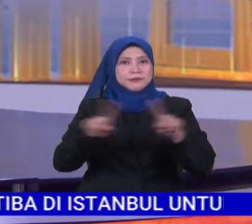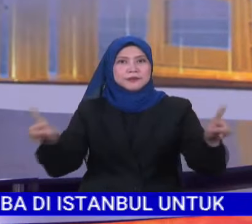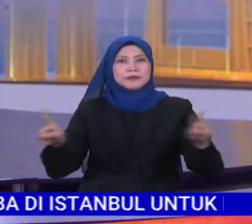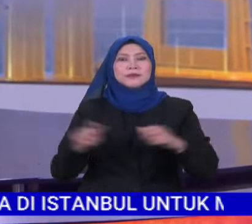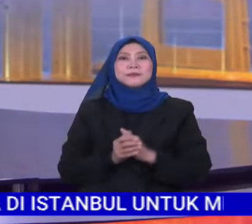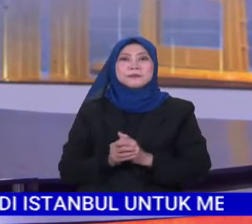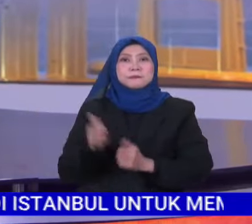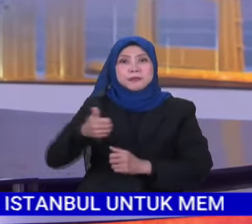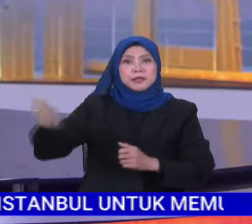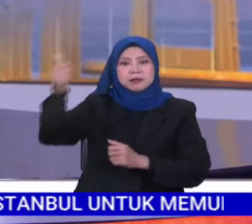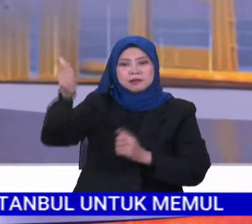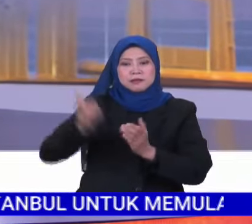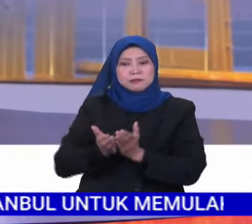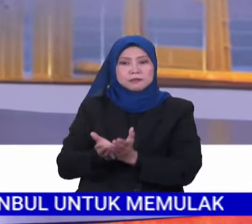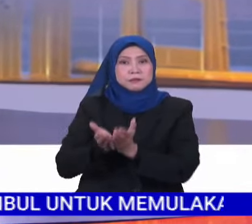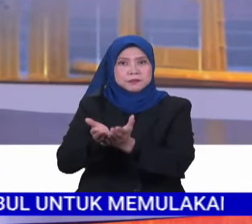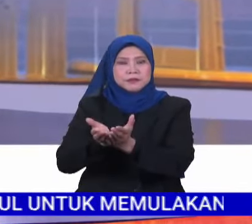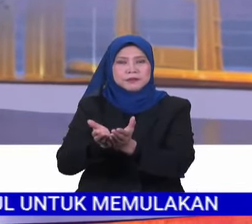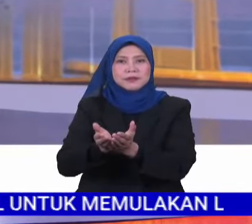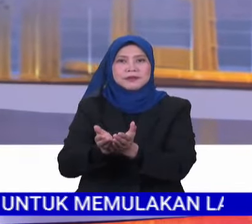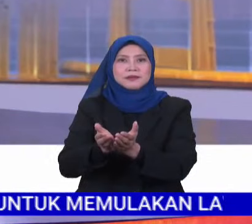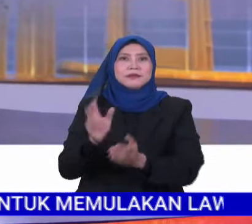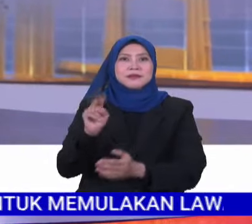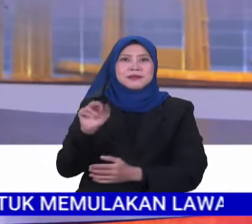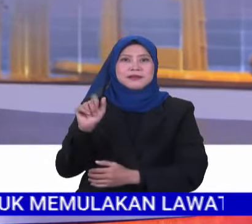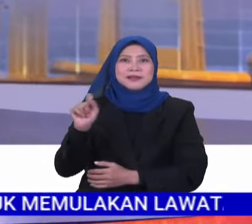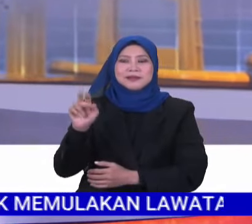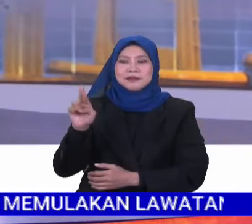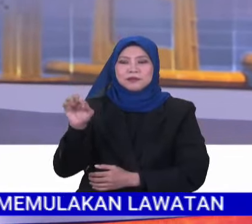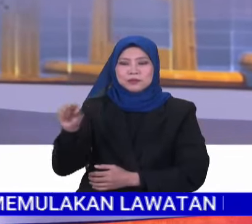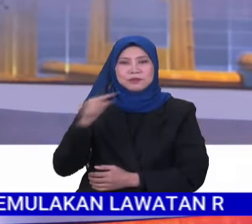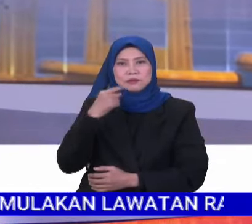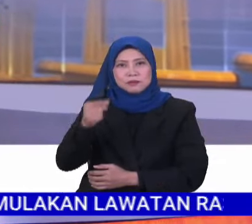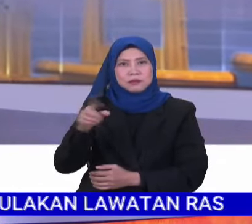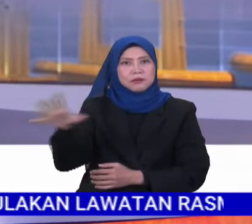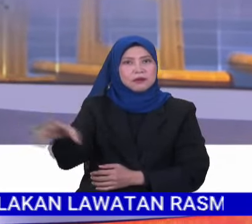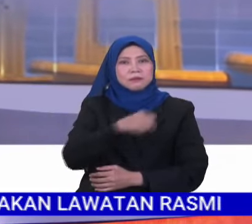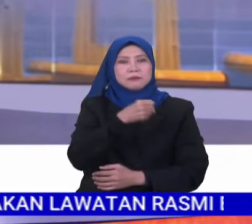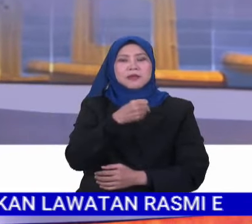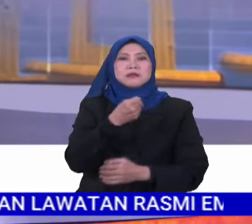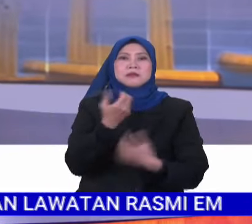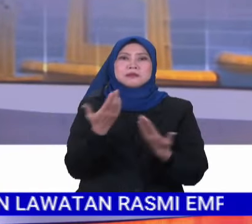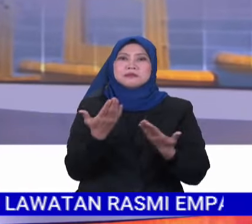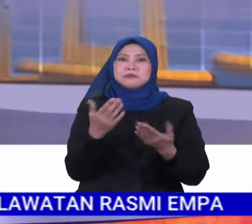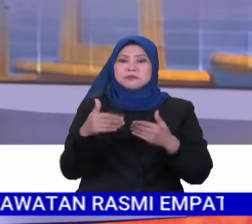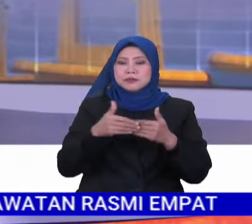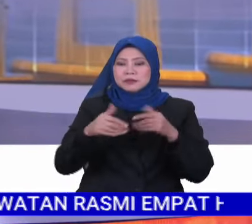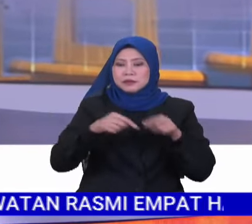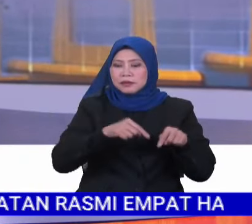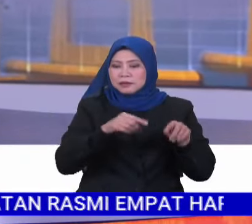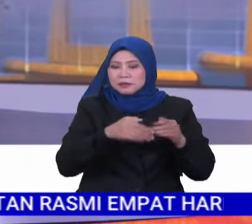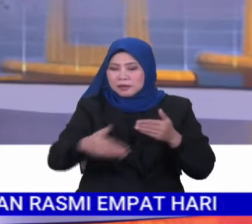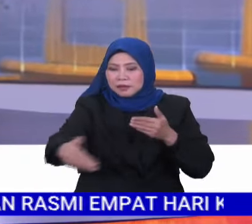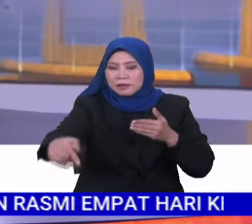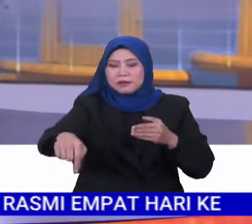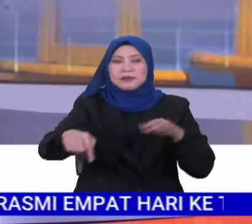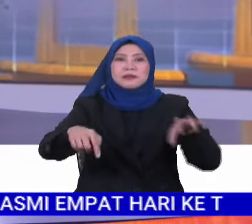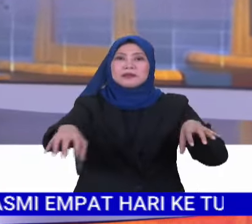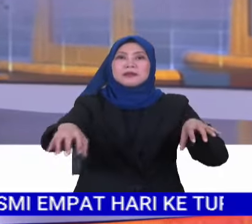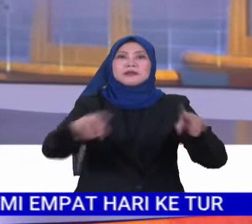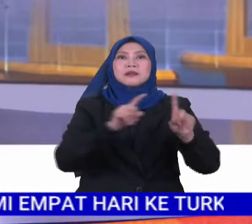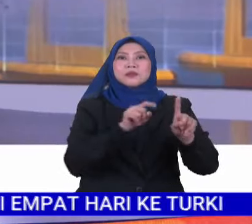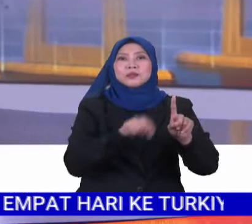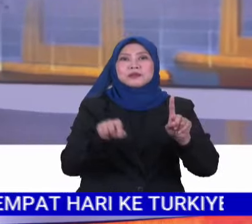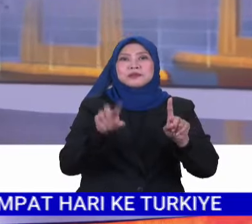operasi maritim Negeri komandan maritim naarong berkata rampasan dibuat dalam Open kiri pada jarak satu populer 6 Batu